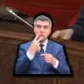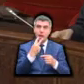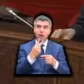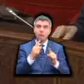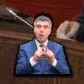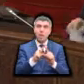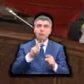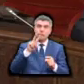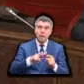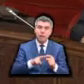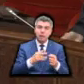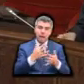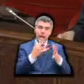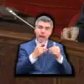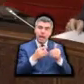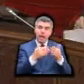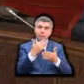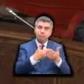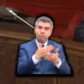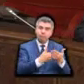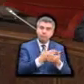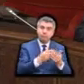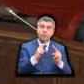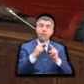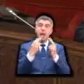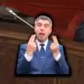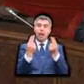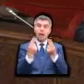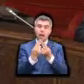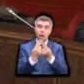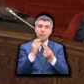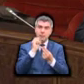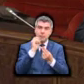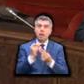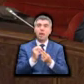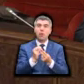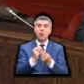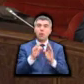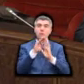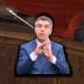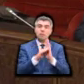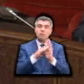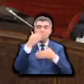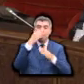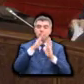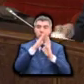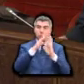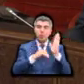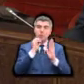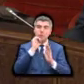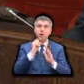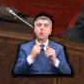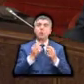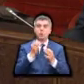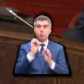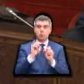والارقام اللي من منظمه لو ام اس العالميه للصحه والسين باك ديالنا اللجنه الوطنيه تؤشر على ان الاستراتيجيه كانت